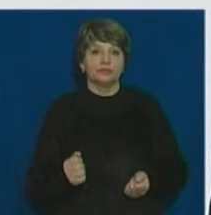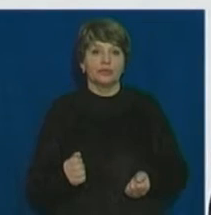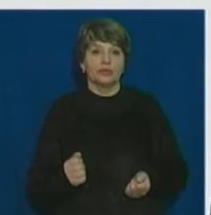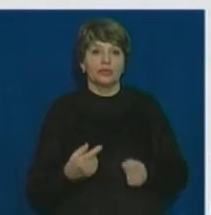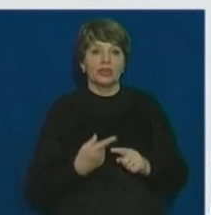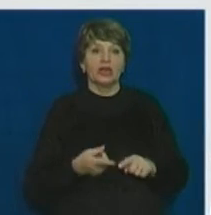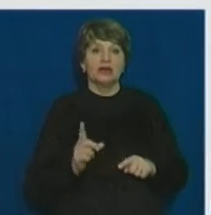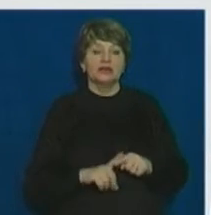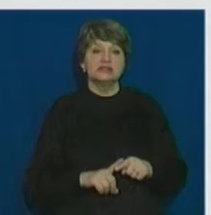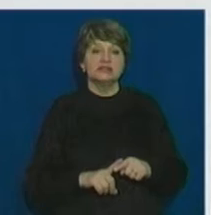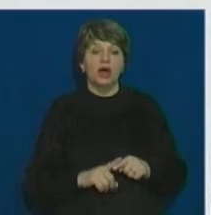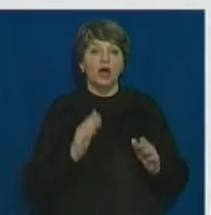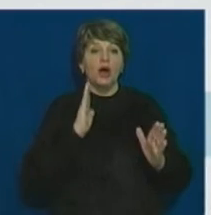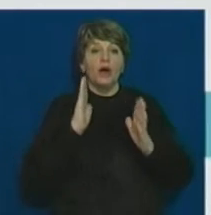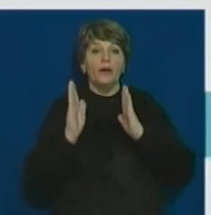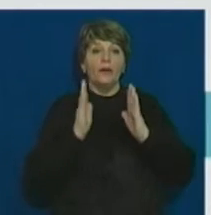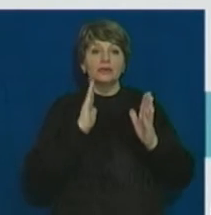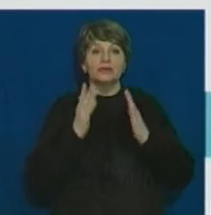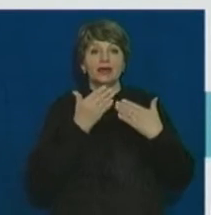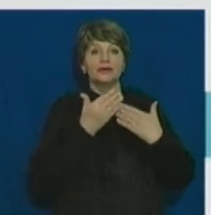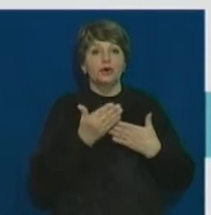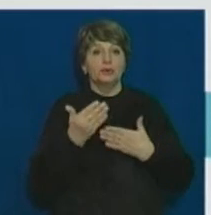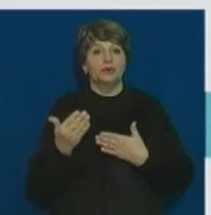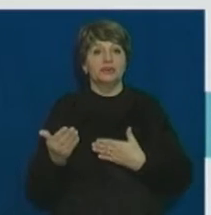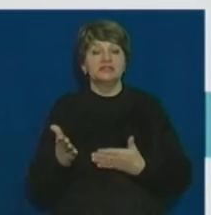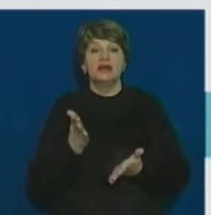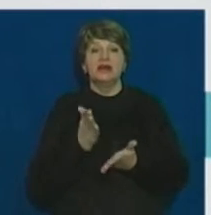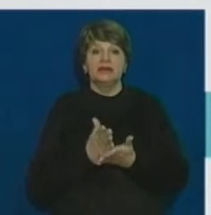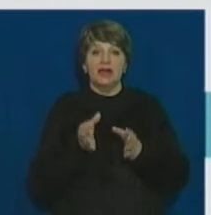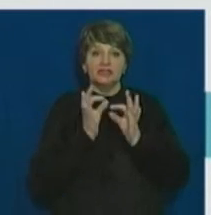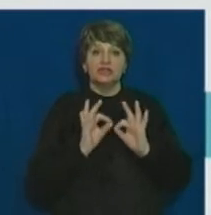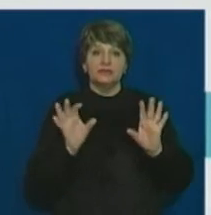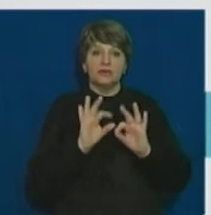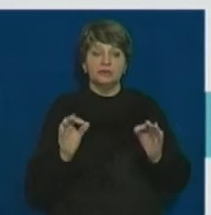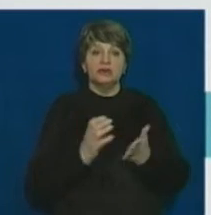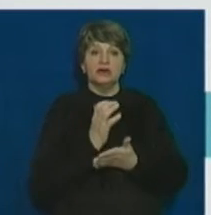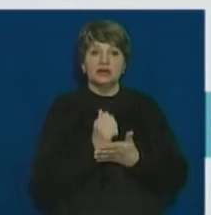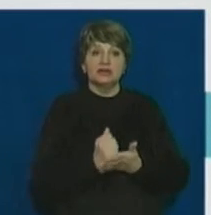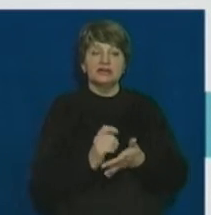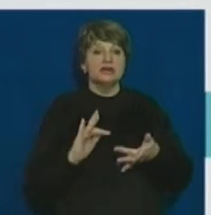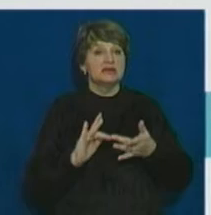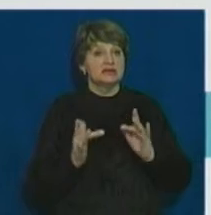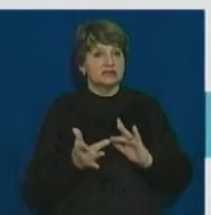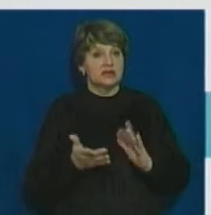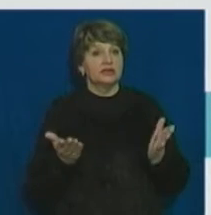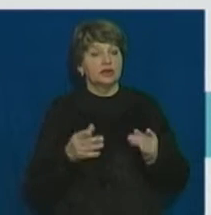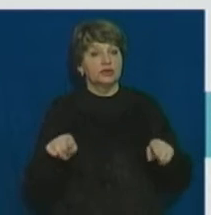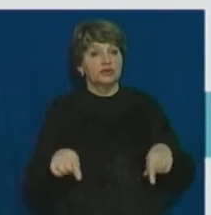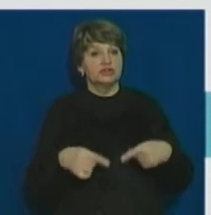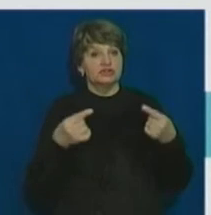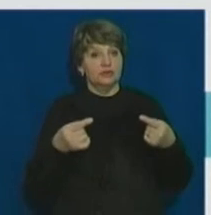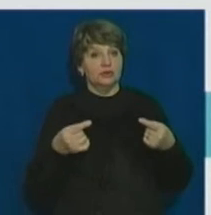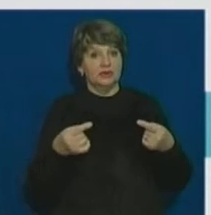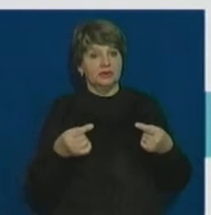це онлайн-опитування. Тобто є інформаційний ресурс, сайт «Ваша думка», який створений Національним